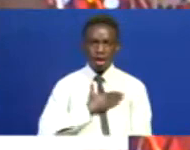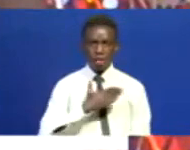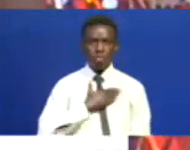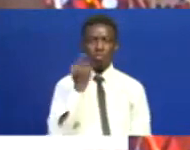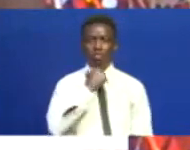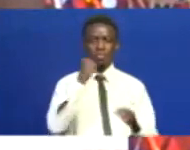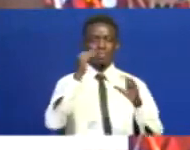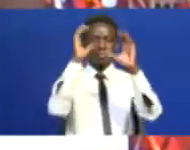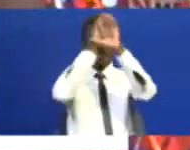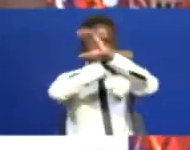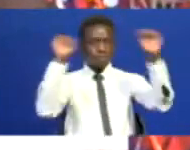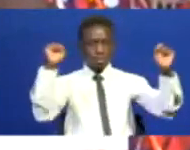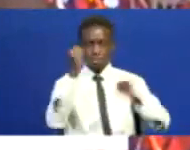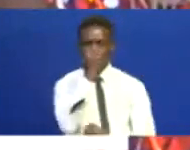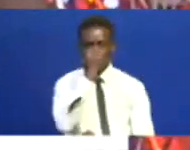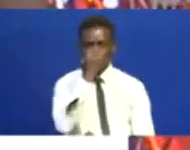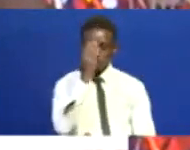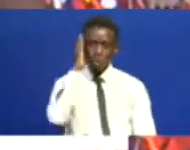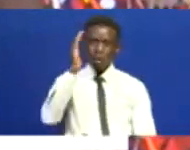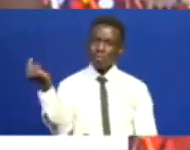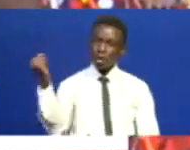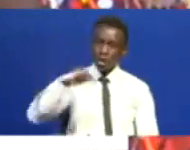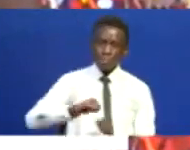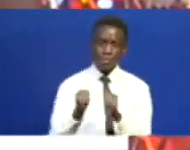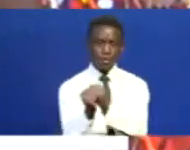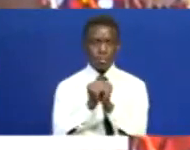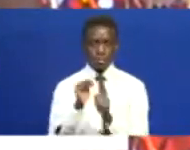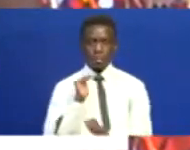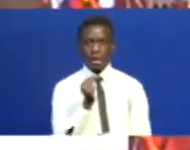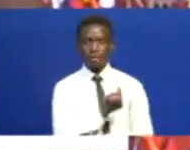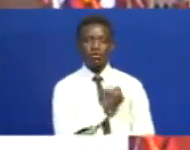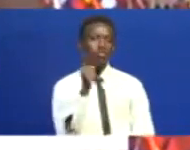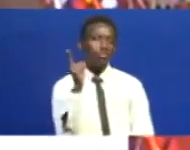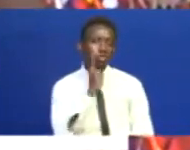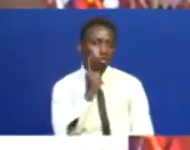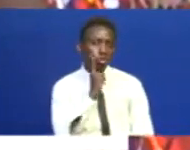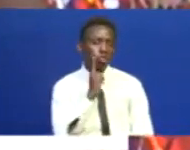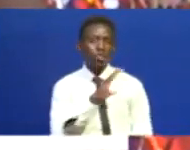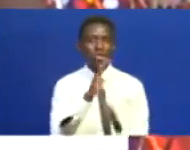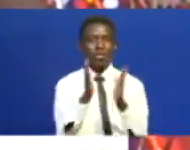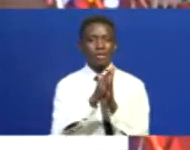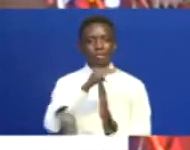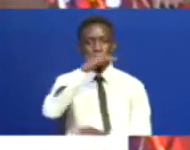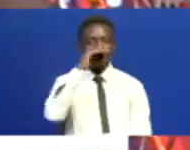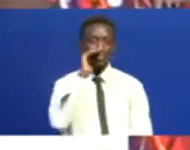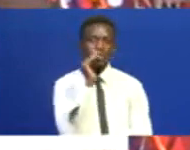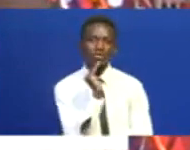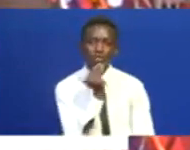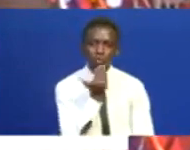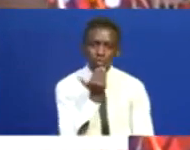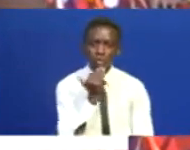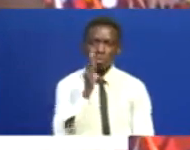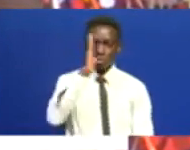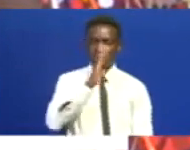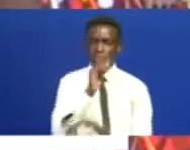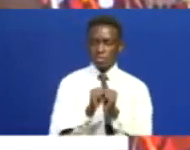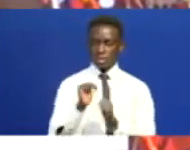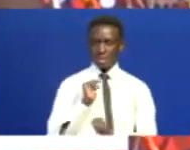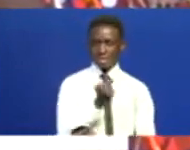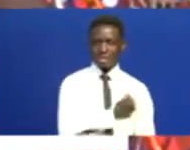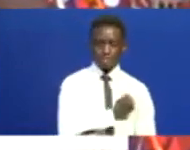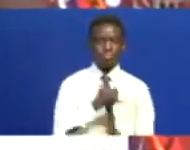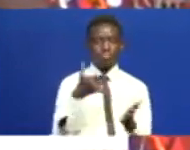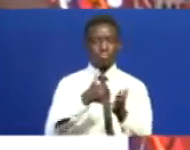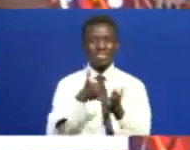Rais William Ruto atakuwa pamoja nasi kesho, na pia Musalia Mudavadi atakuwa pamoja na sisi, na pia Deputy